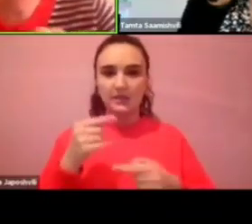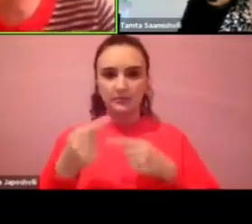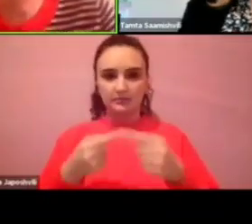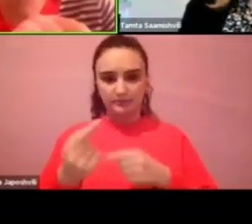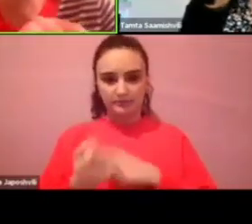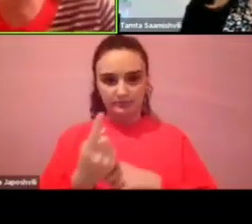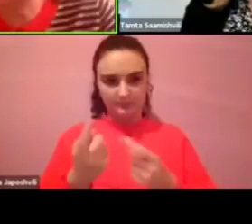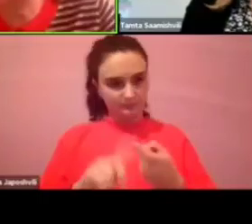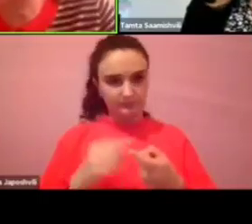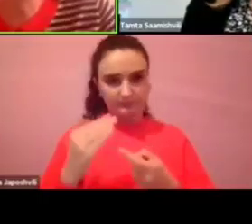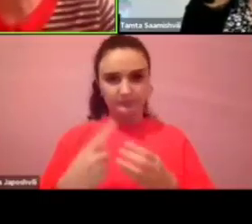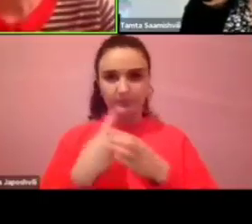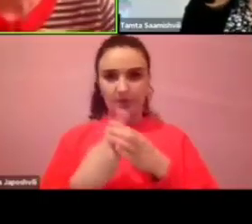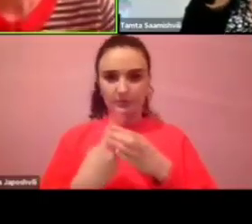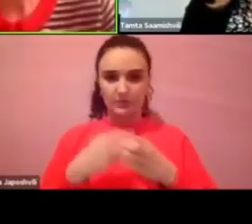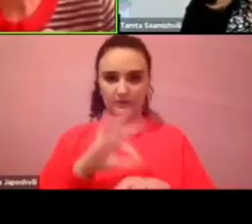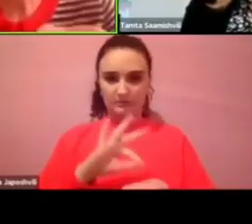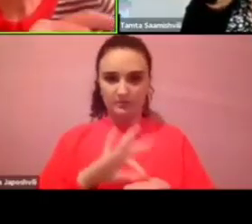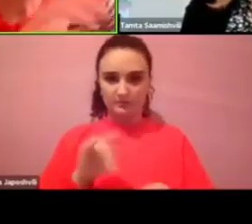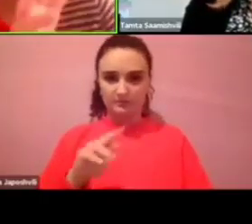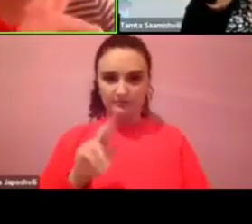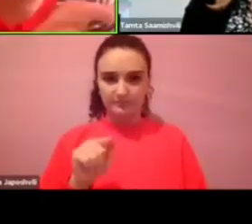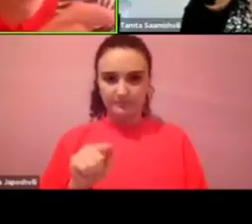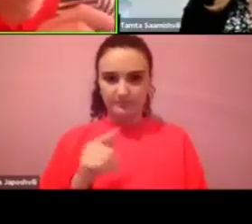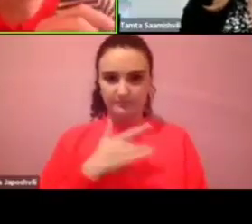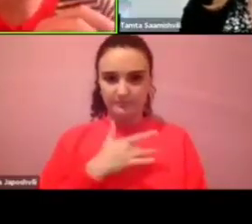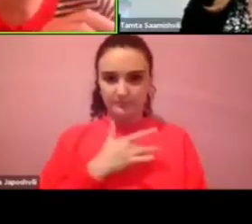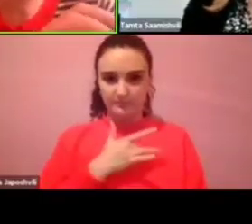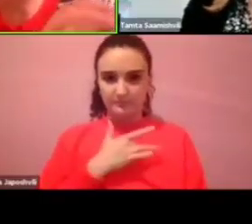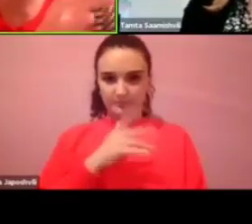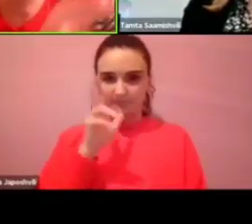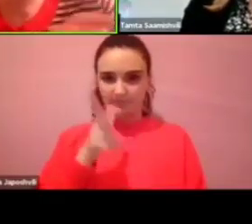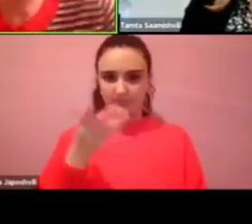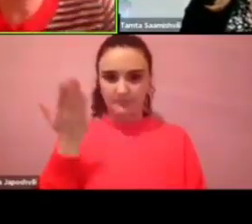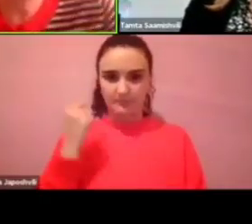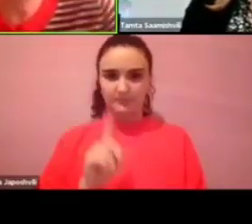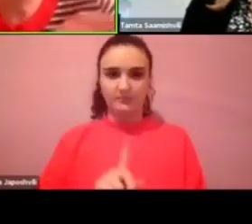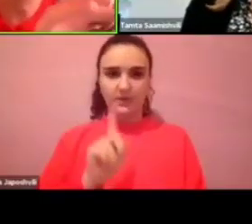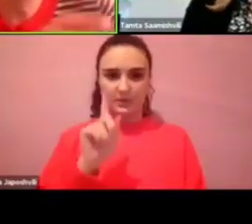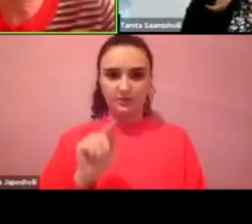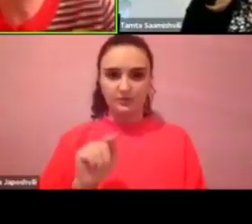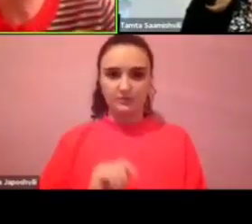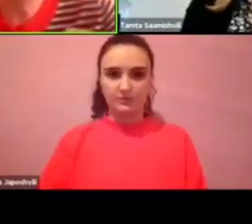მართლა ასოცირდება ამ აუტიზმთან და დაახლოებით ესე 3 წლის წინ დაიწყო ესეთი